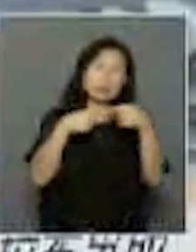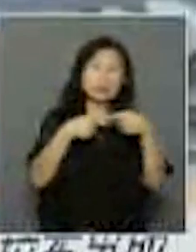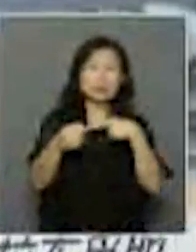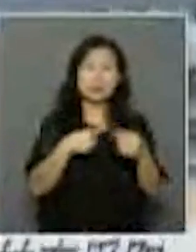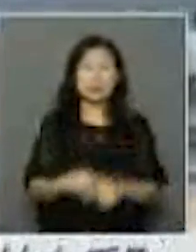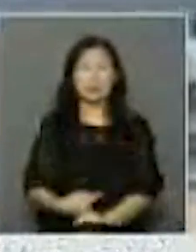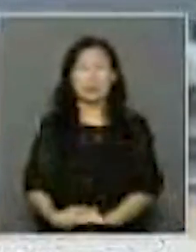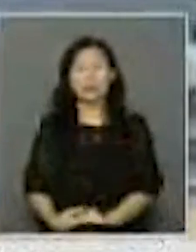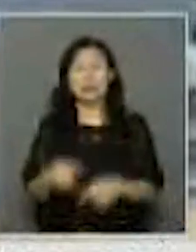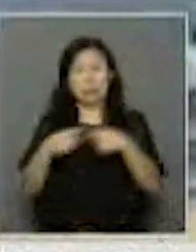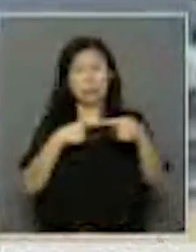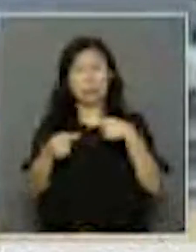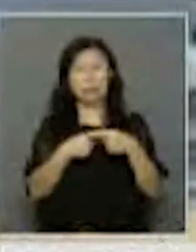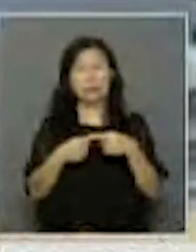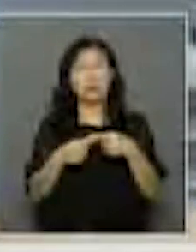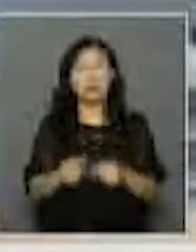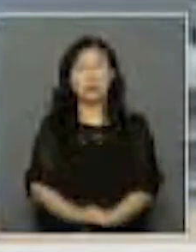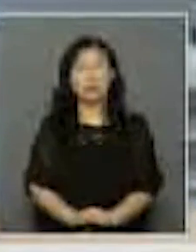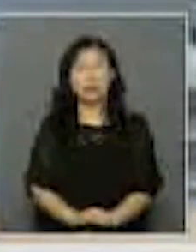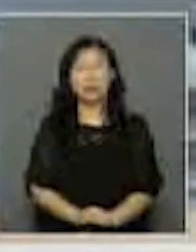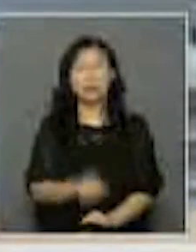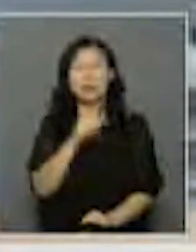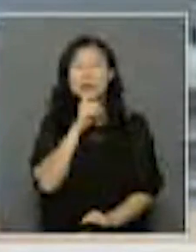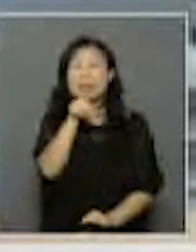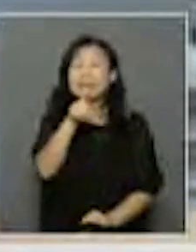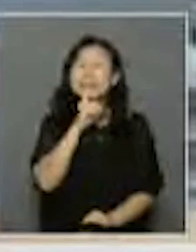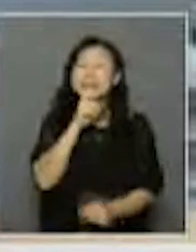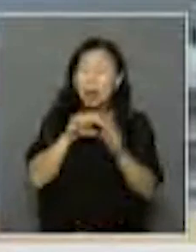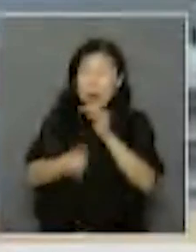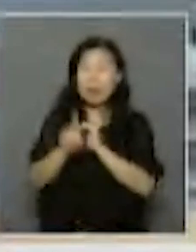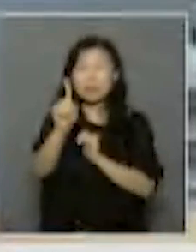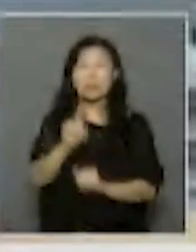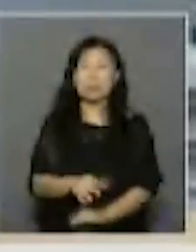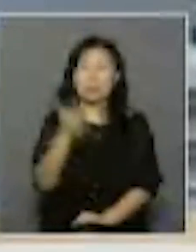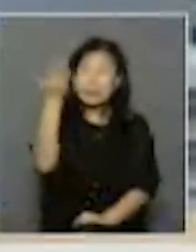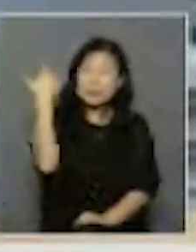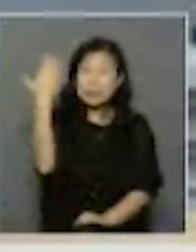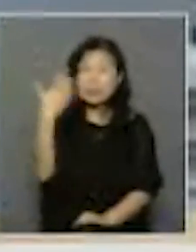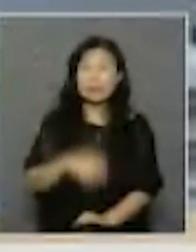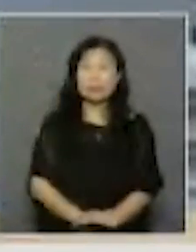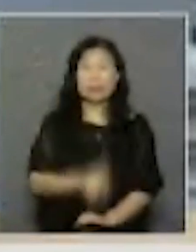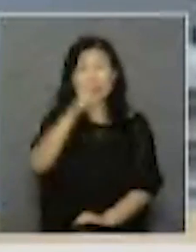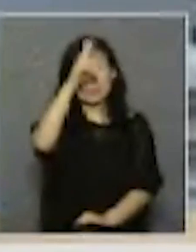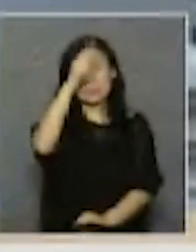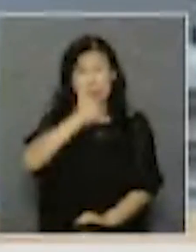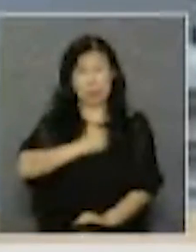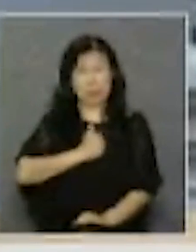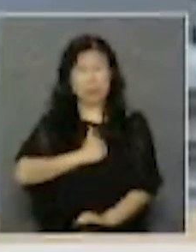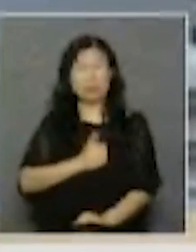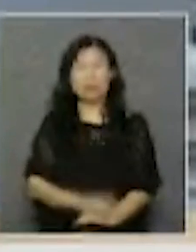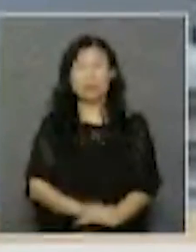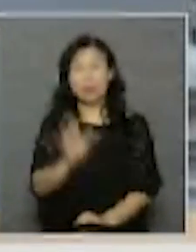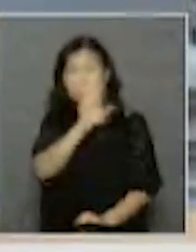即 係 完全係不對稱、不合比例。 你漏咗一樣嘢啊嘛！以前所有嘅朝廷命官咧，就唔